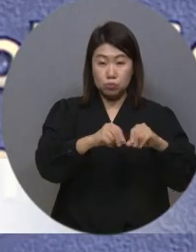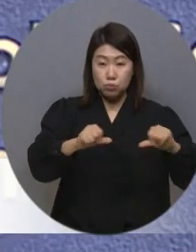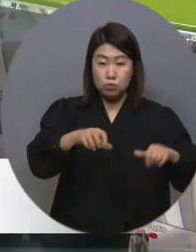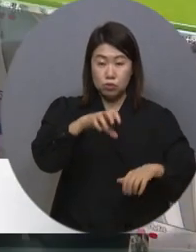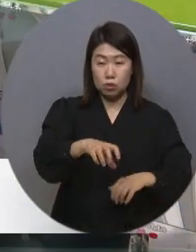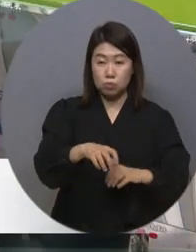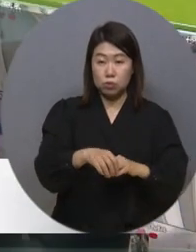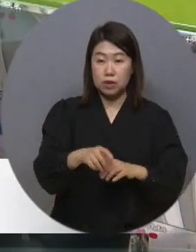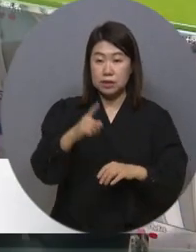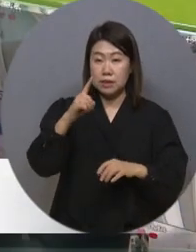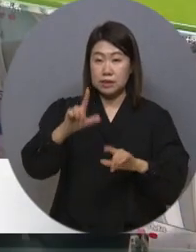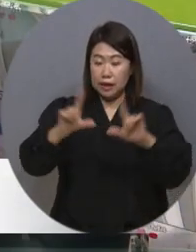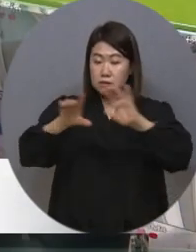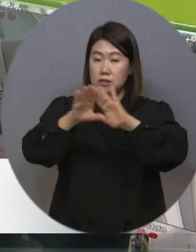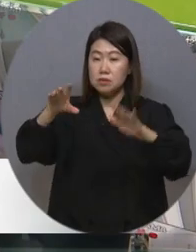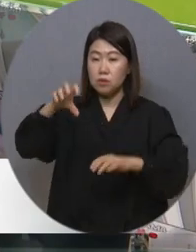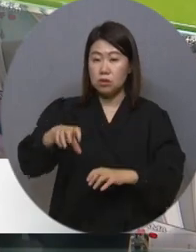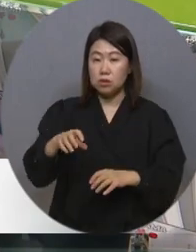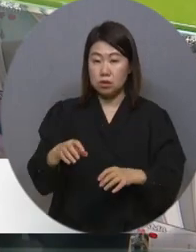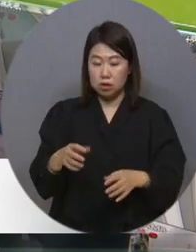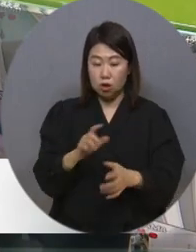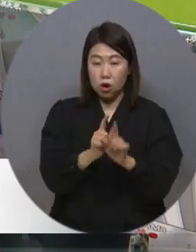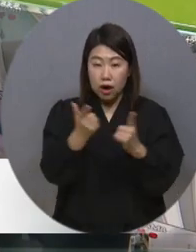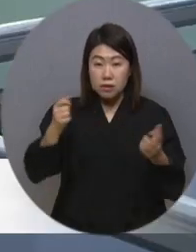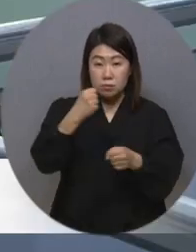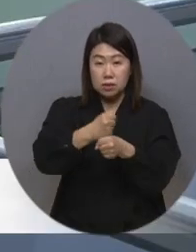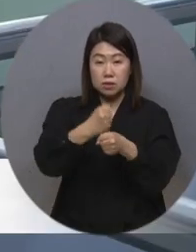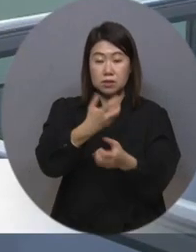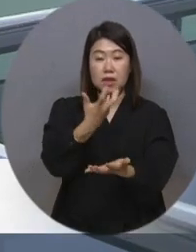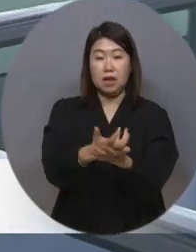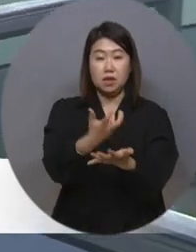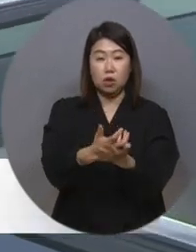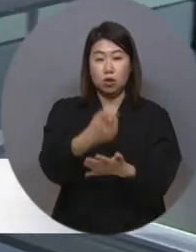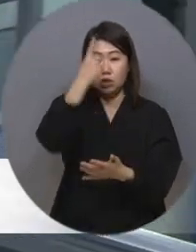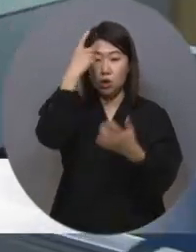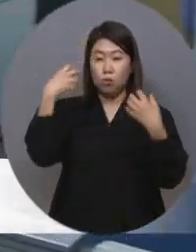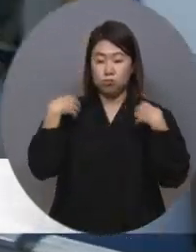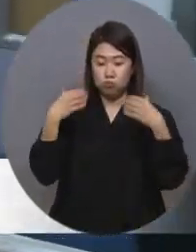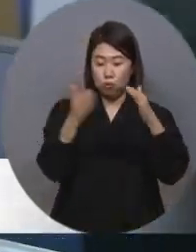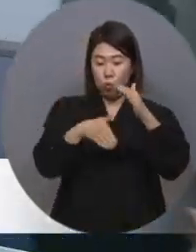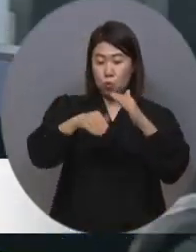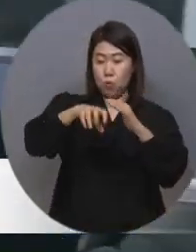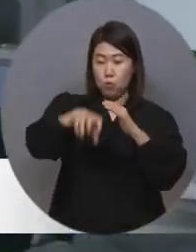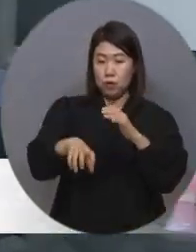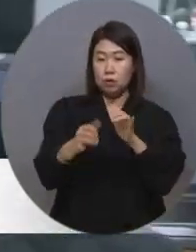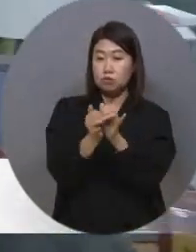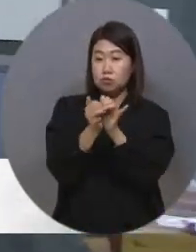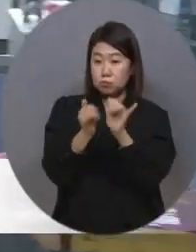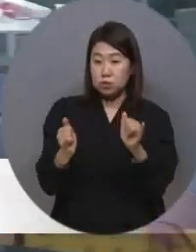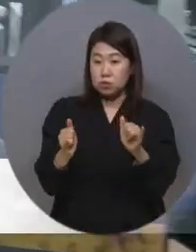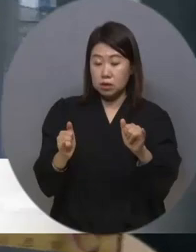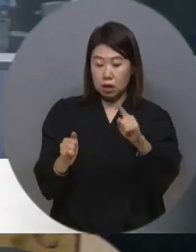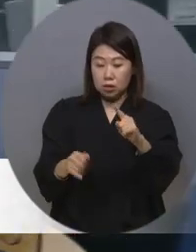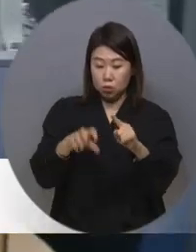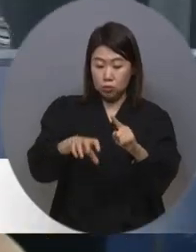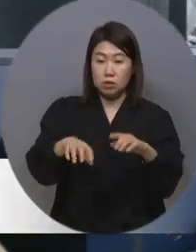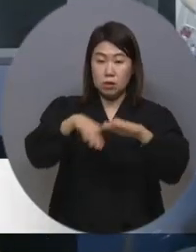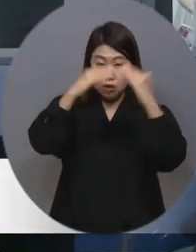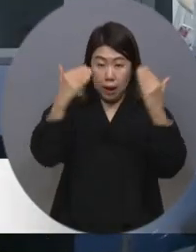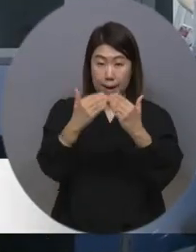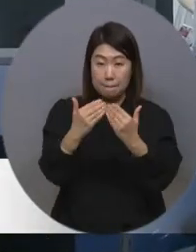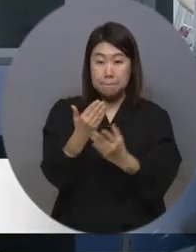책임기관에서 생산 보유하고 있는 데이터를 정부와 공공기관 민간기업 국민이 한 곳에서 공유할 수 있도록